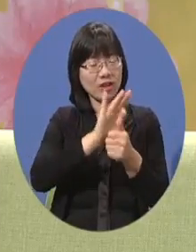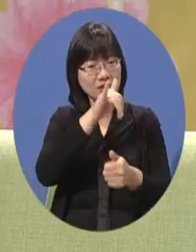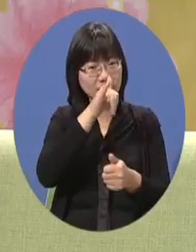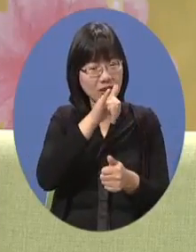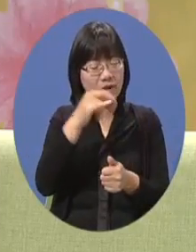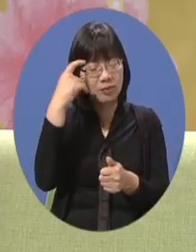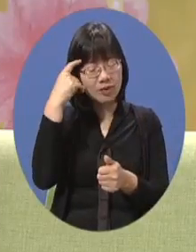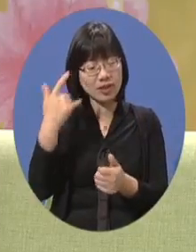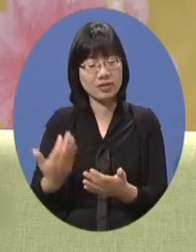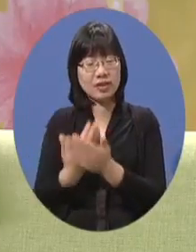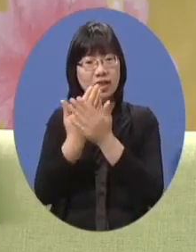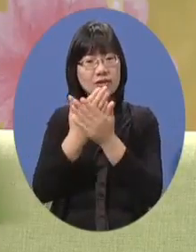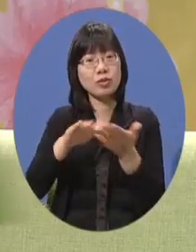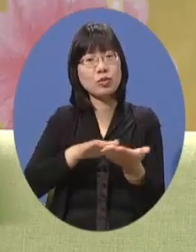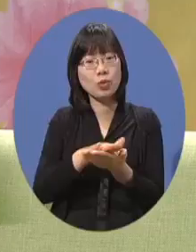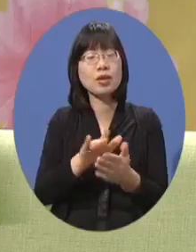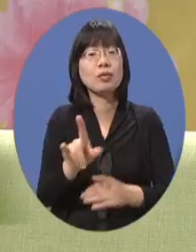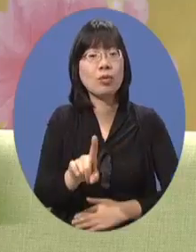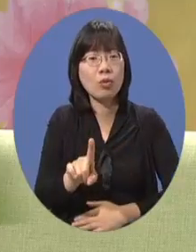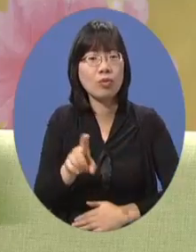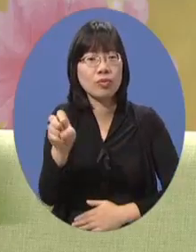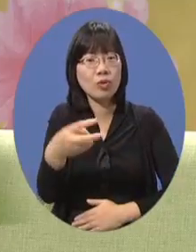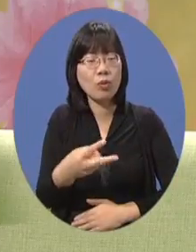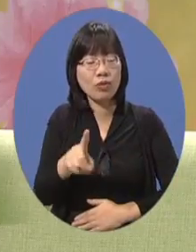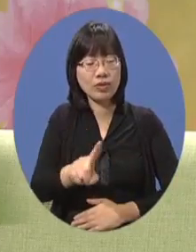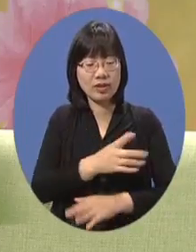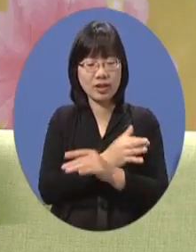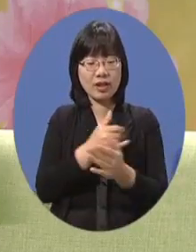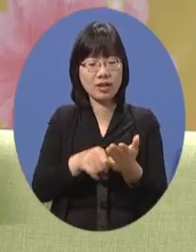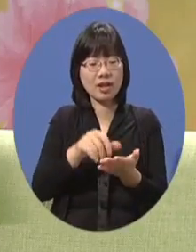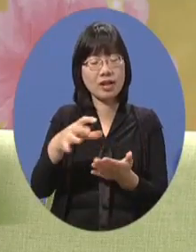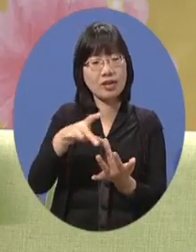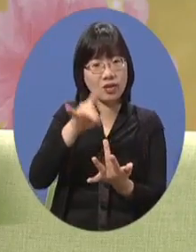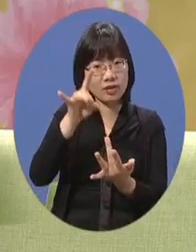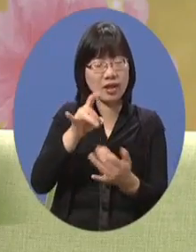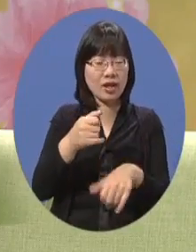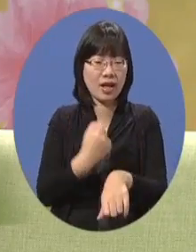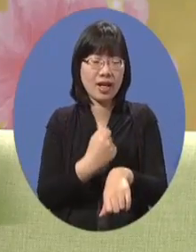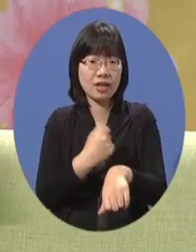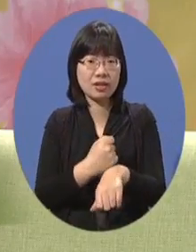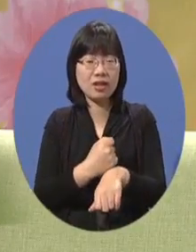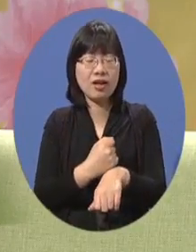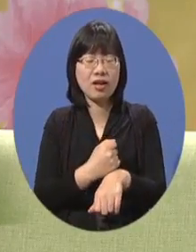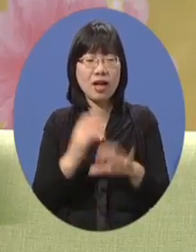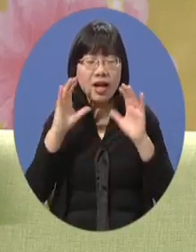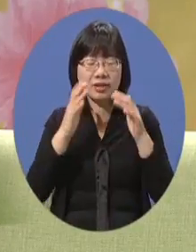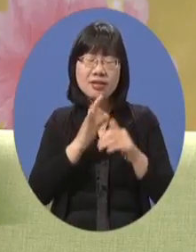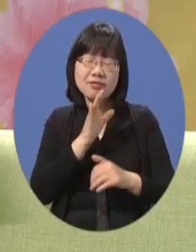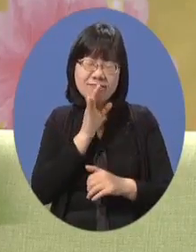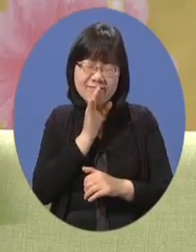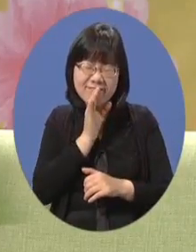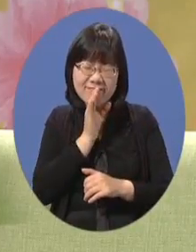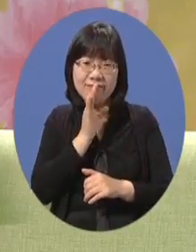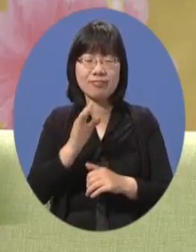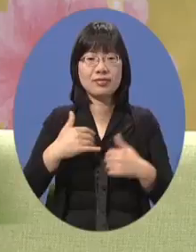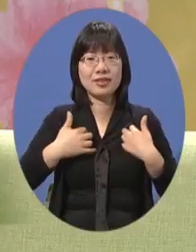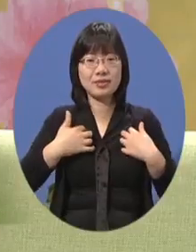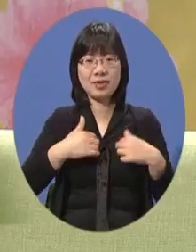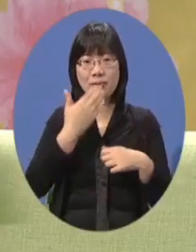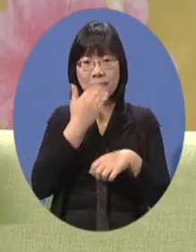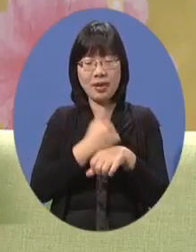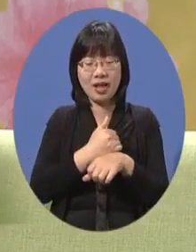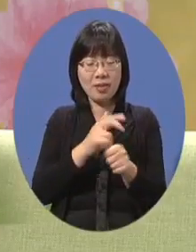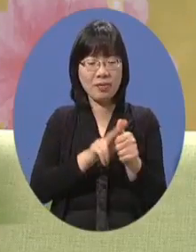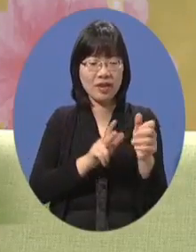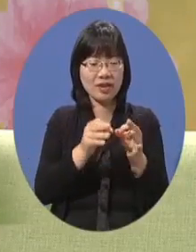머리가 좋아지는 놀이는 뭔지, 그리고 어떤 장난감을 선택해야 하는지부터 아이가 진짜 재밌어할